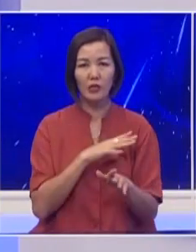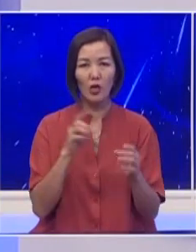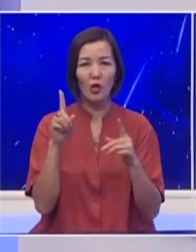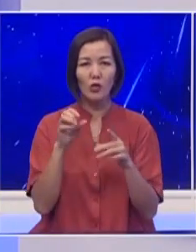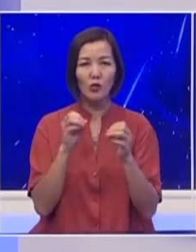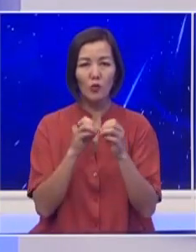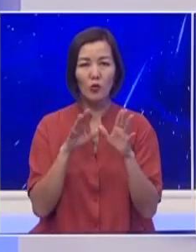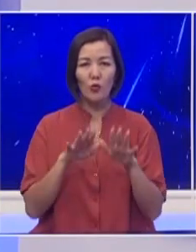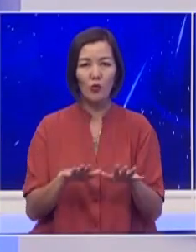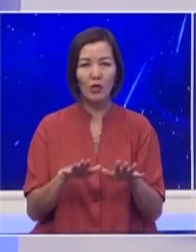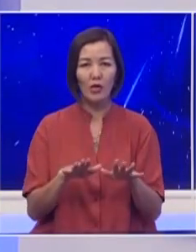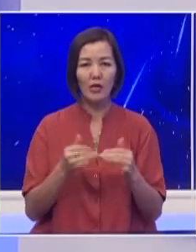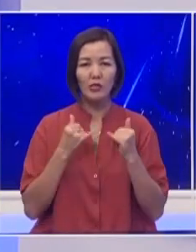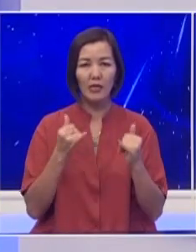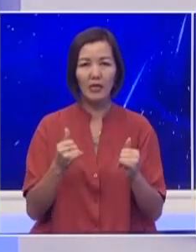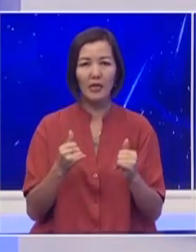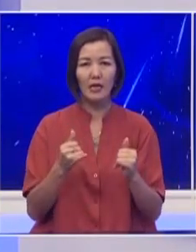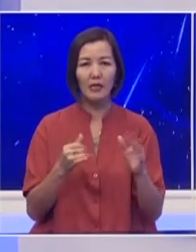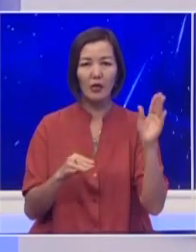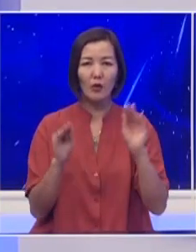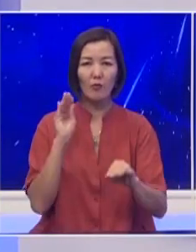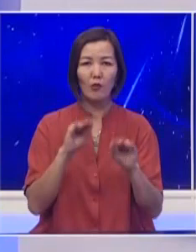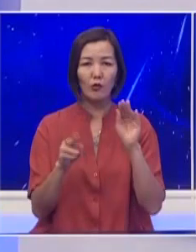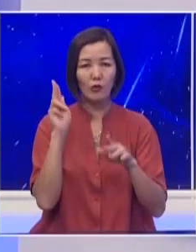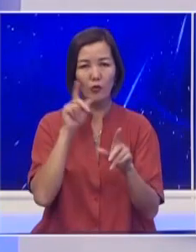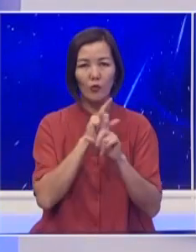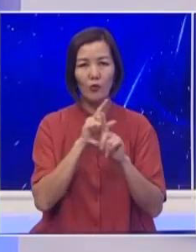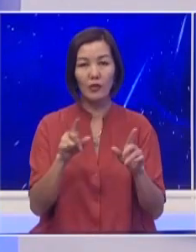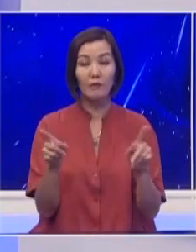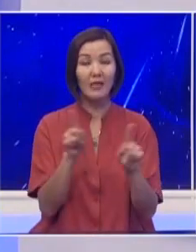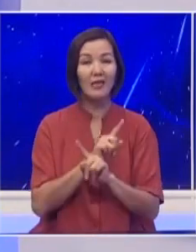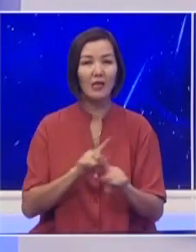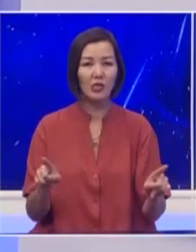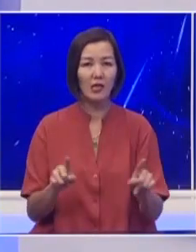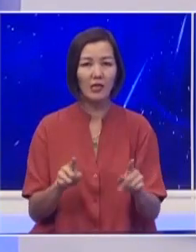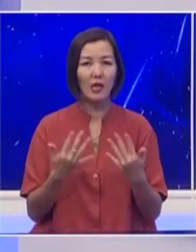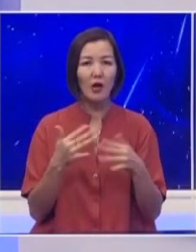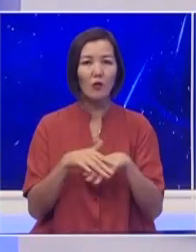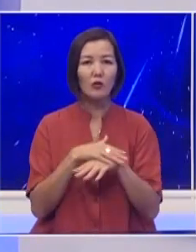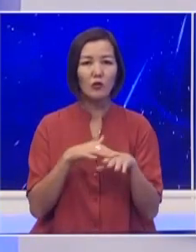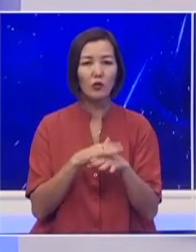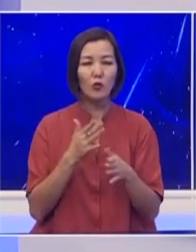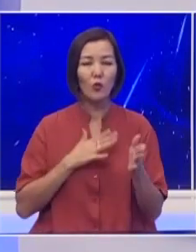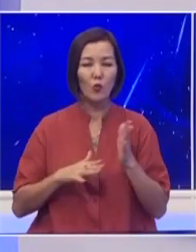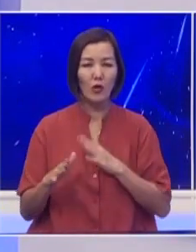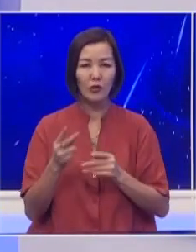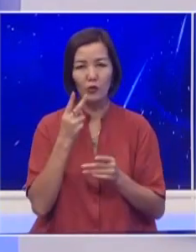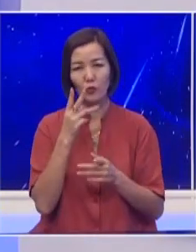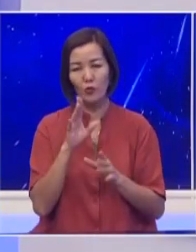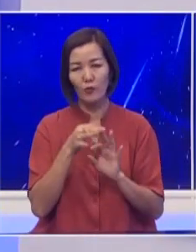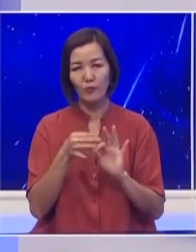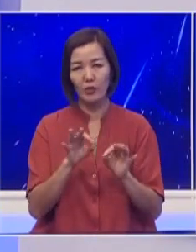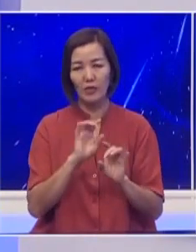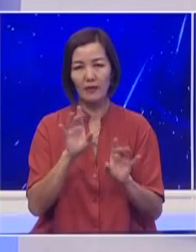ашты. 110 орынға шақталған құрастырылмалы модульді оқу ордасы несімен ерекшеленеді? Ауыл жұртының қуанышымен